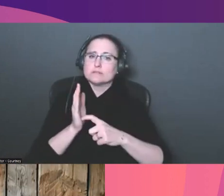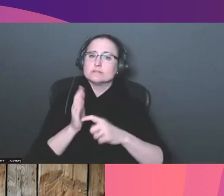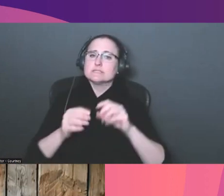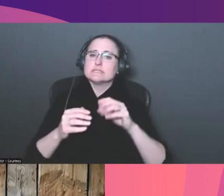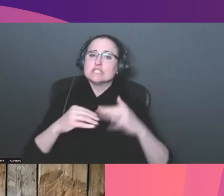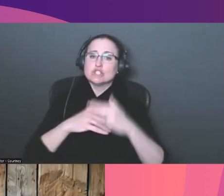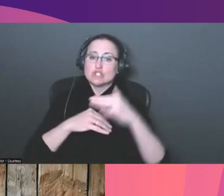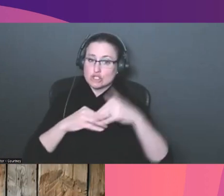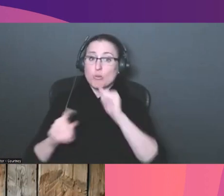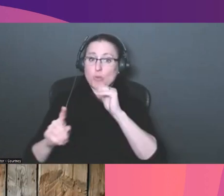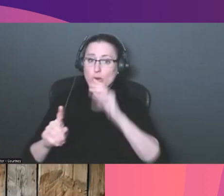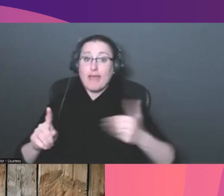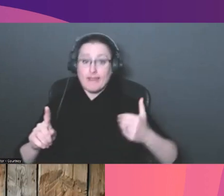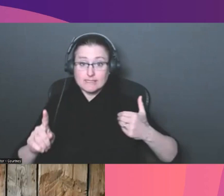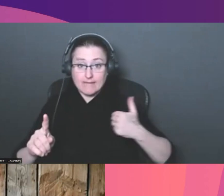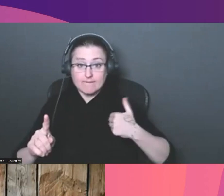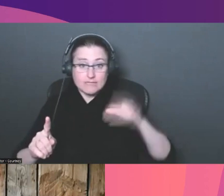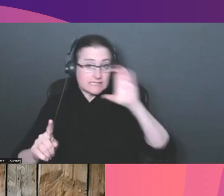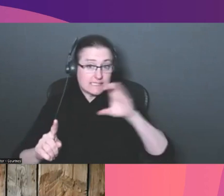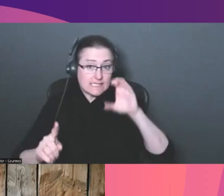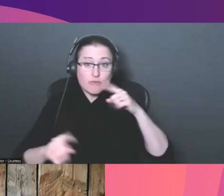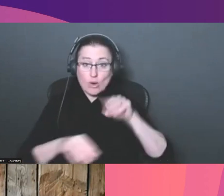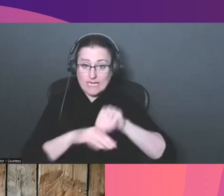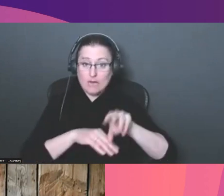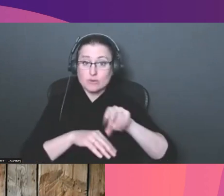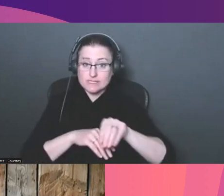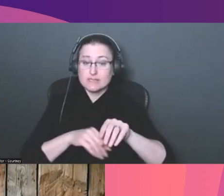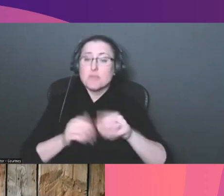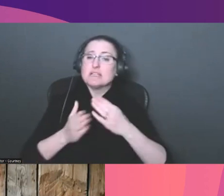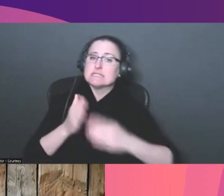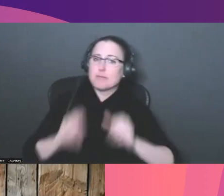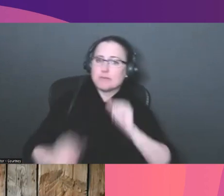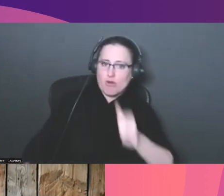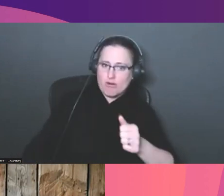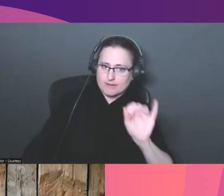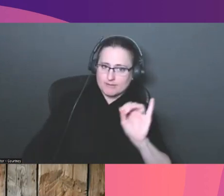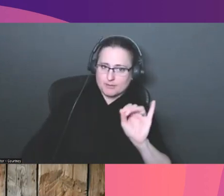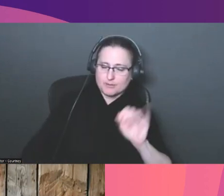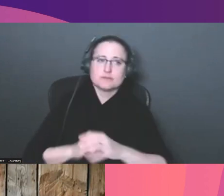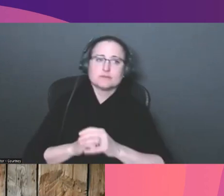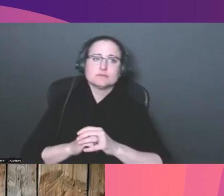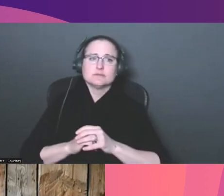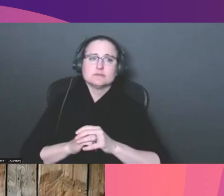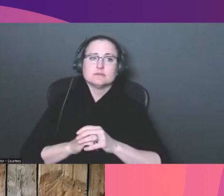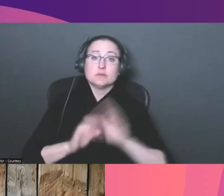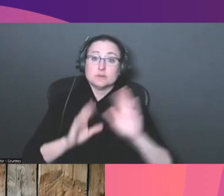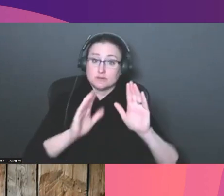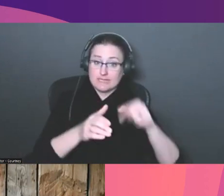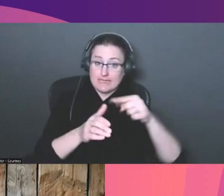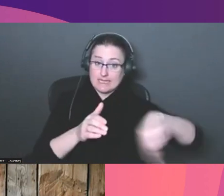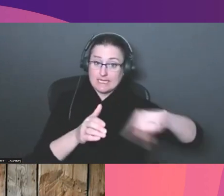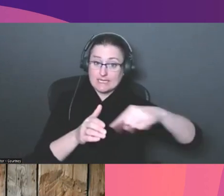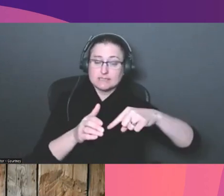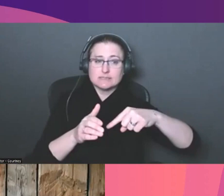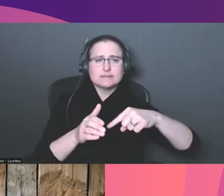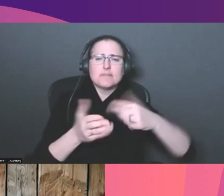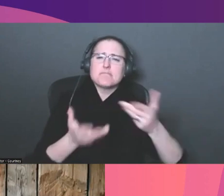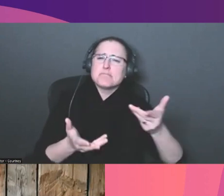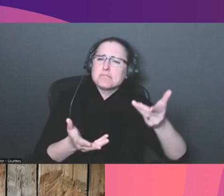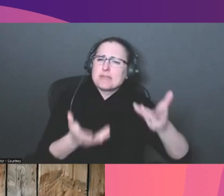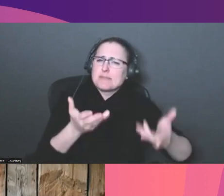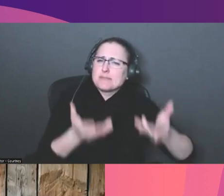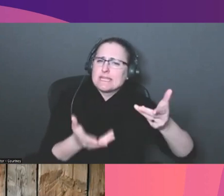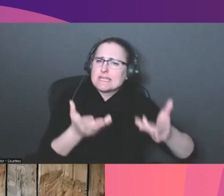Bon nombre de femmes autochtones ont en effet suivi des séances de counseling, mais d'autres, en effet, ne l'ont pas suivi.